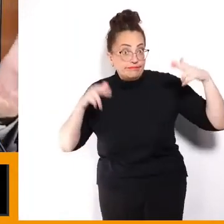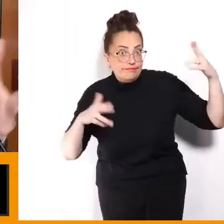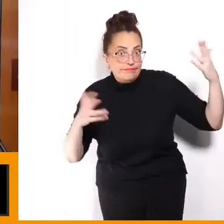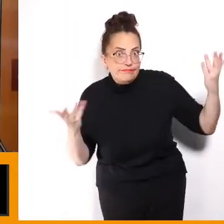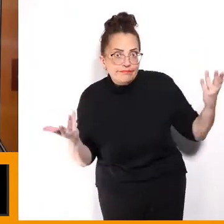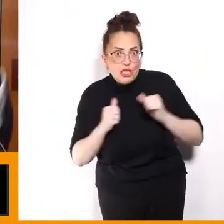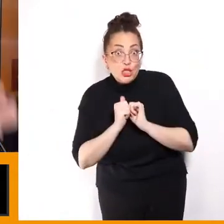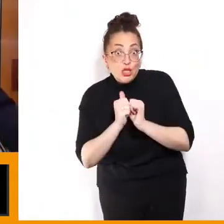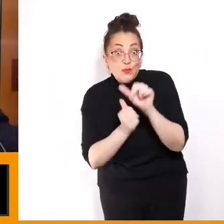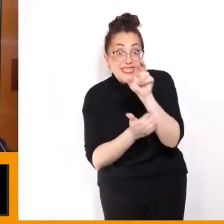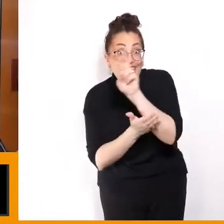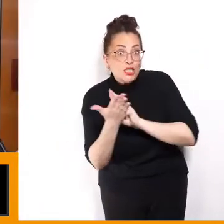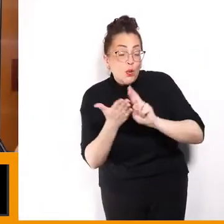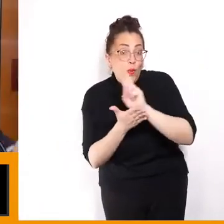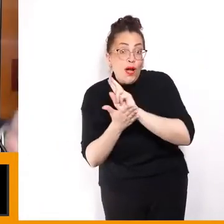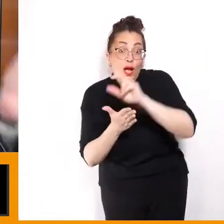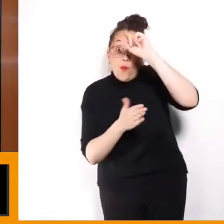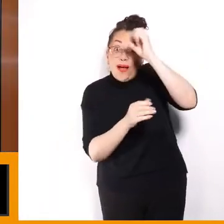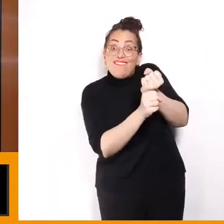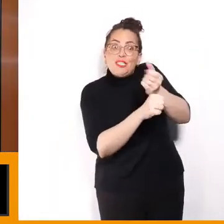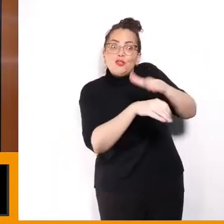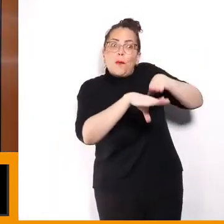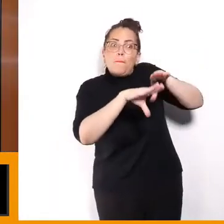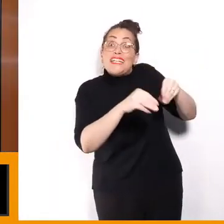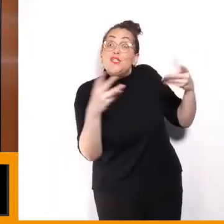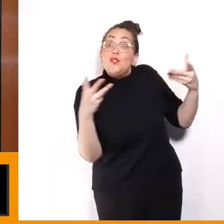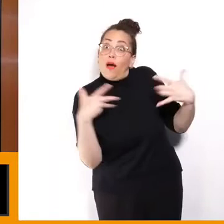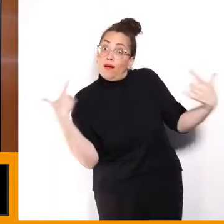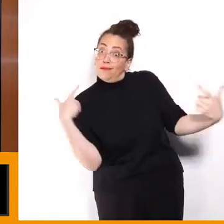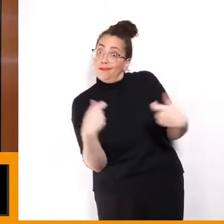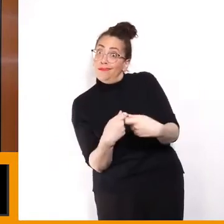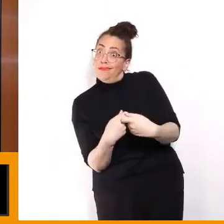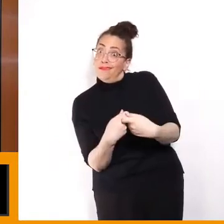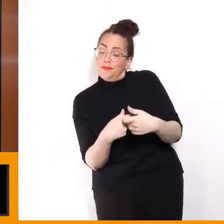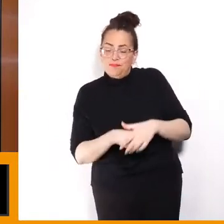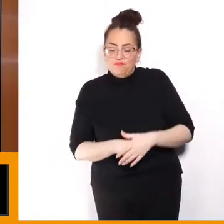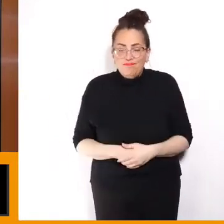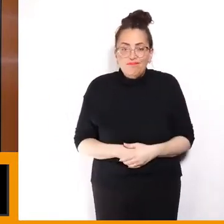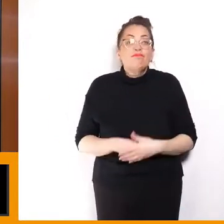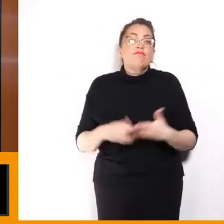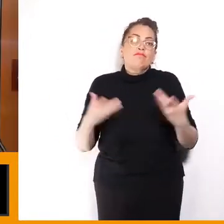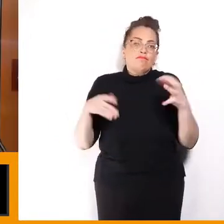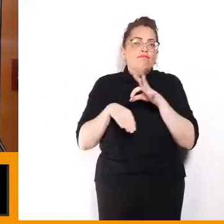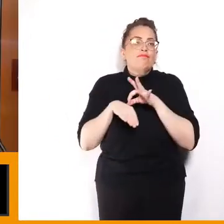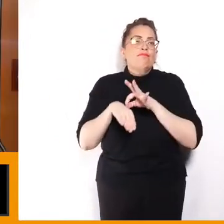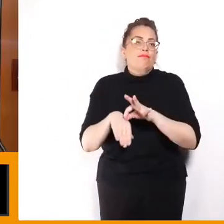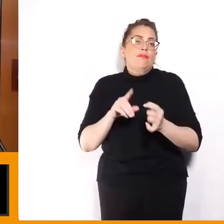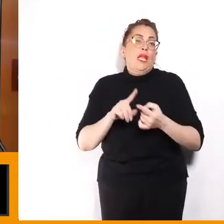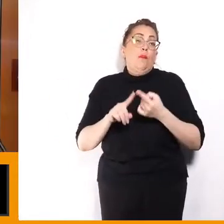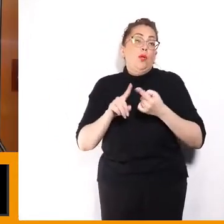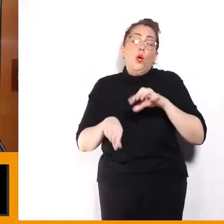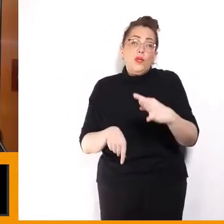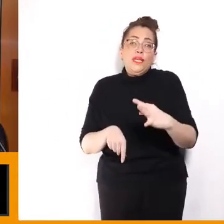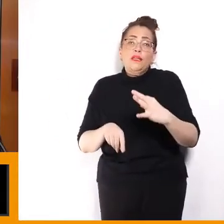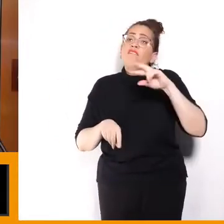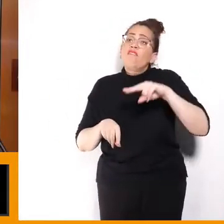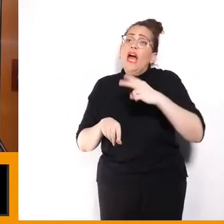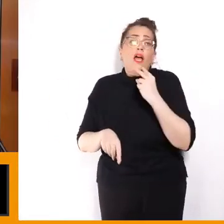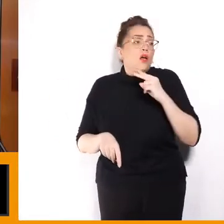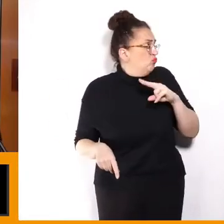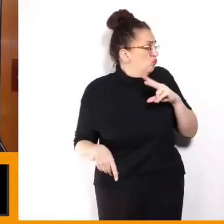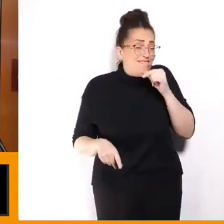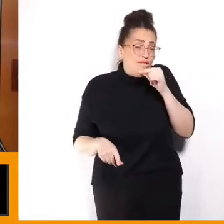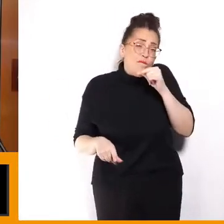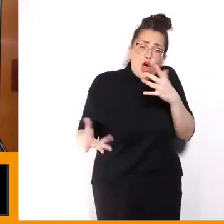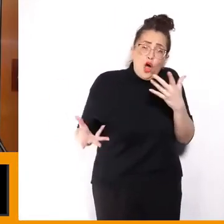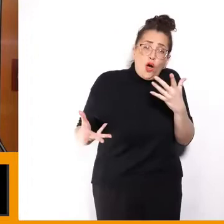parce que les types d'emploi ne sont pas les mêmes. L'accompagnement est pour moi le point essentiel, la clé de voûte. Des efforts ont été faits, clairement, mais comment est-ce qu'on fait pour aller